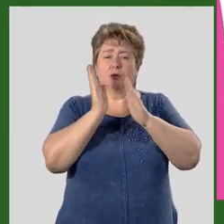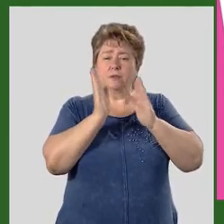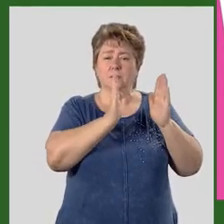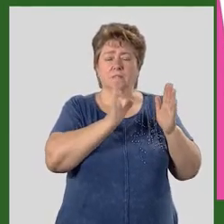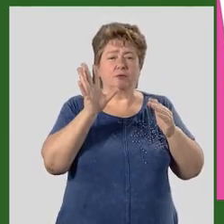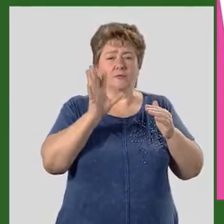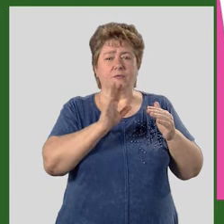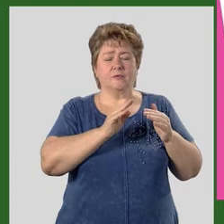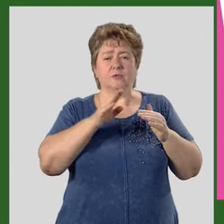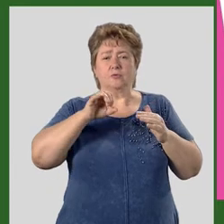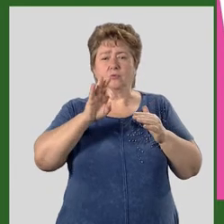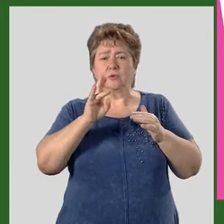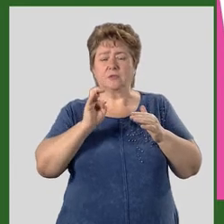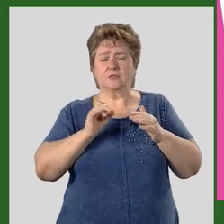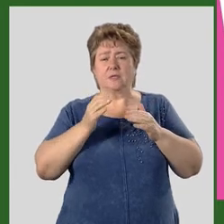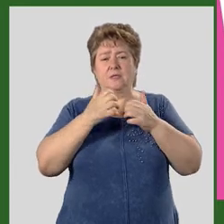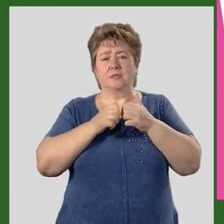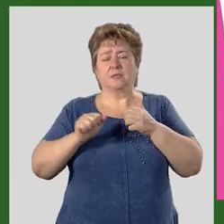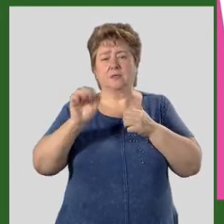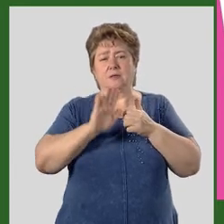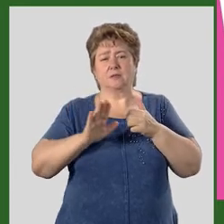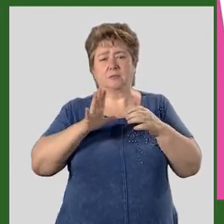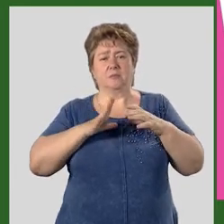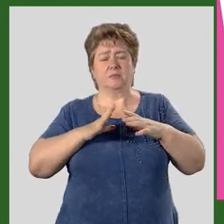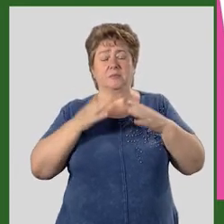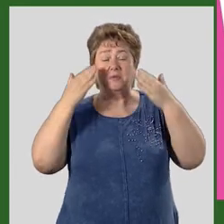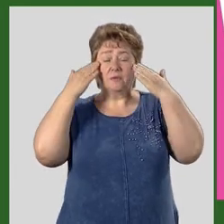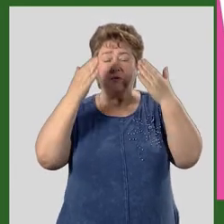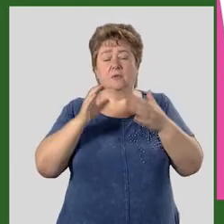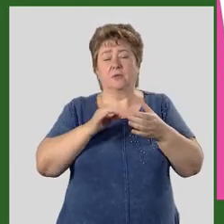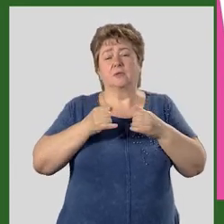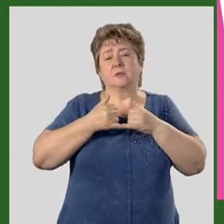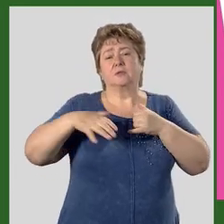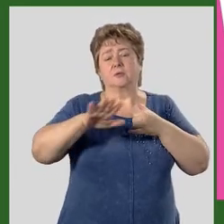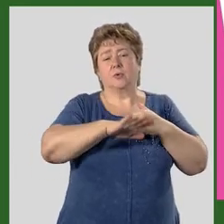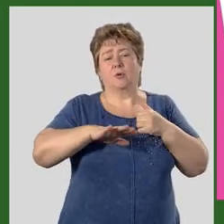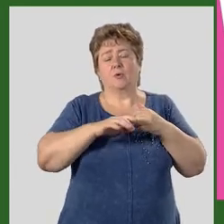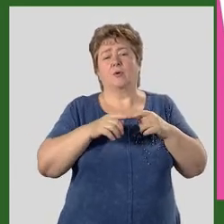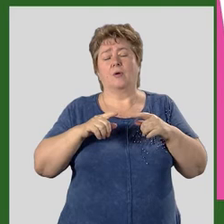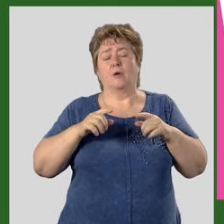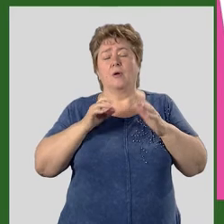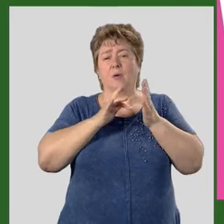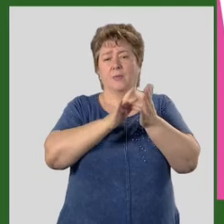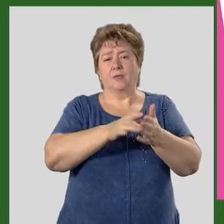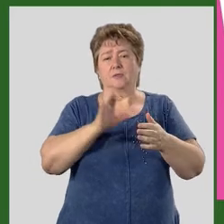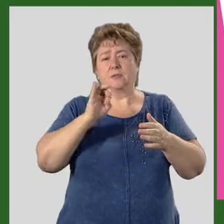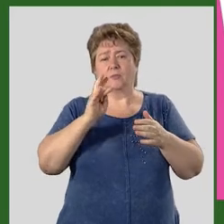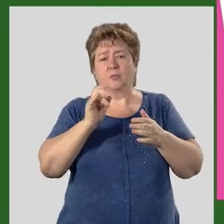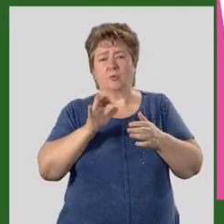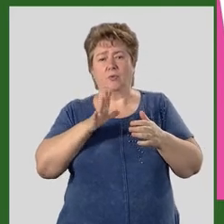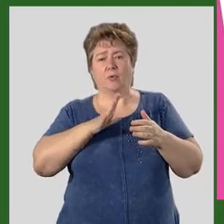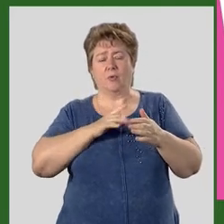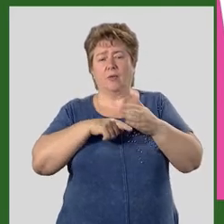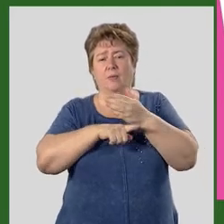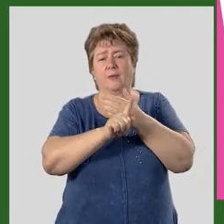как весь Туркестан, Средняя Азия, были неизвестной землей. Поездка Семенова